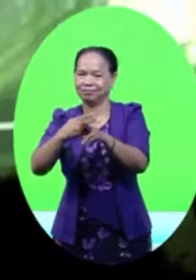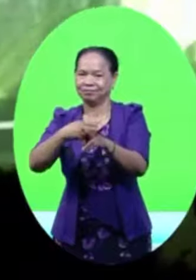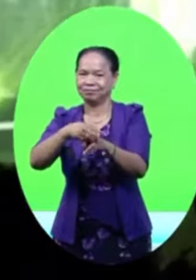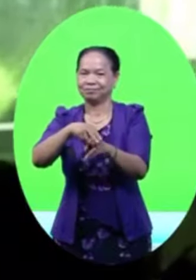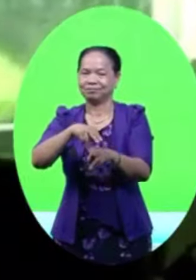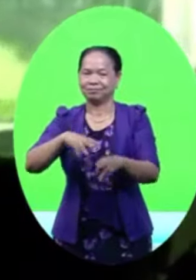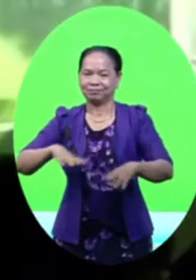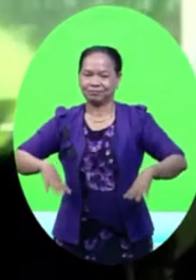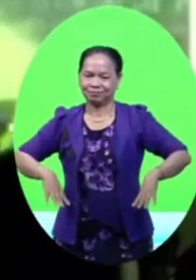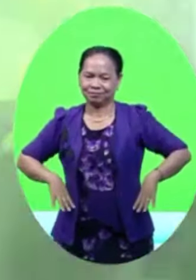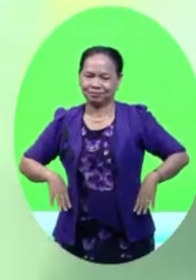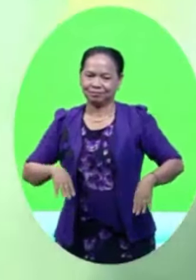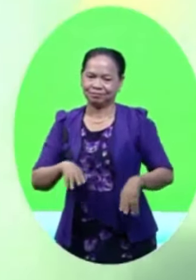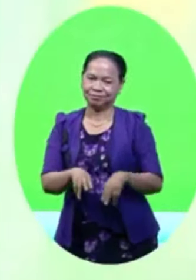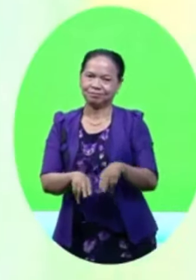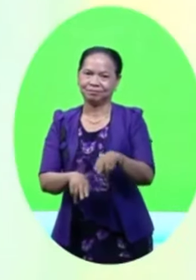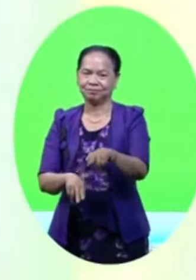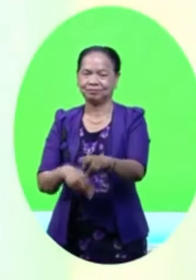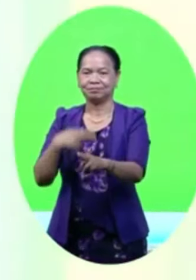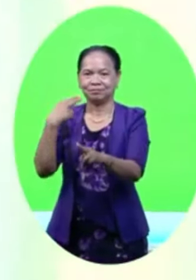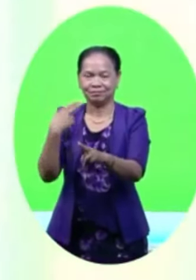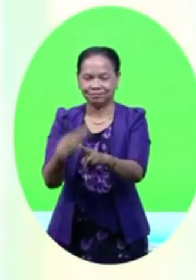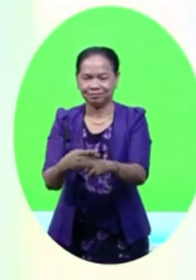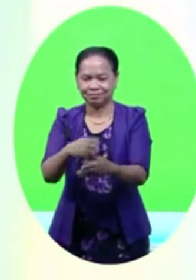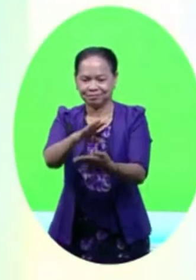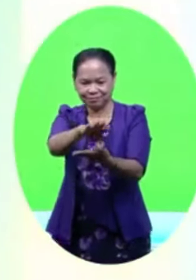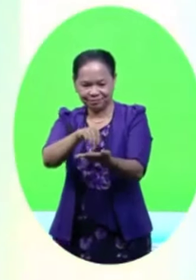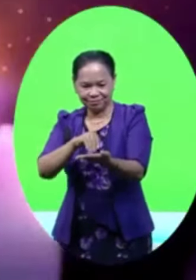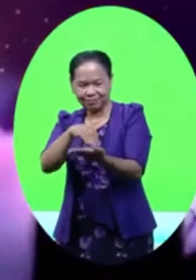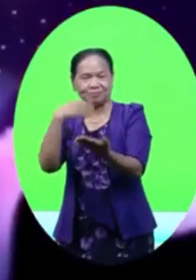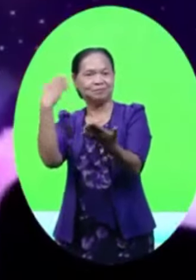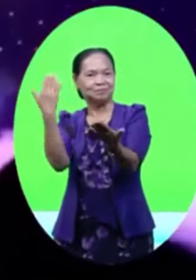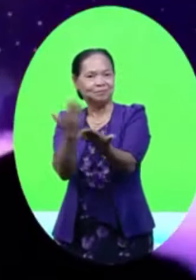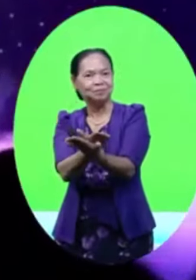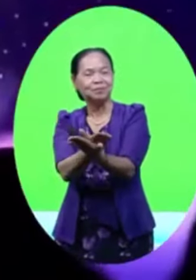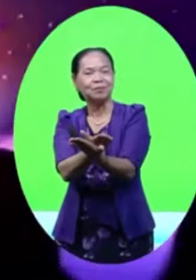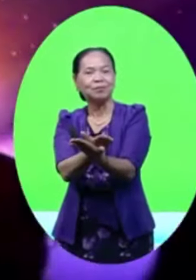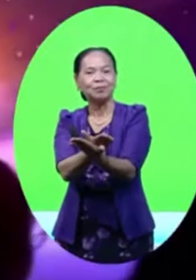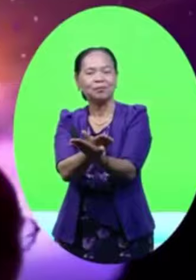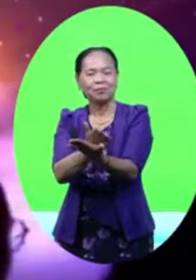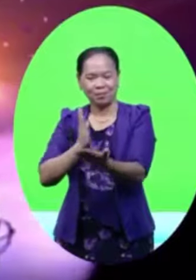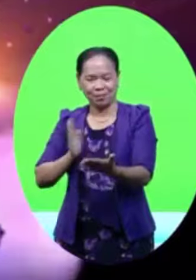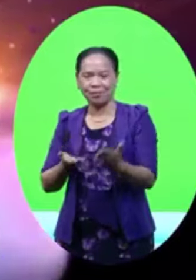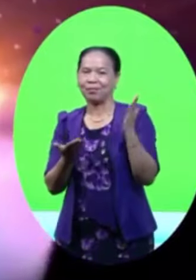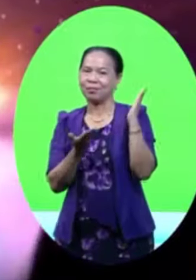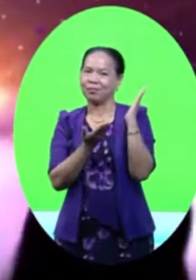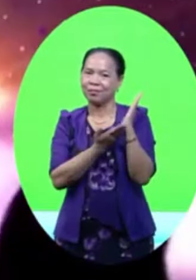Dung. Trong quá trình hoạt động, thương hiệu luôn cập nhật kịp thời các xu hướng thời trang, giới thiệu nhiều phân khúc